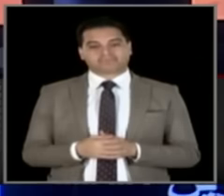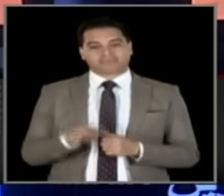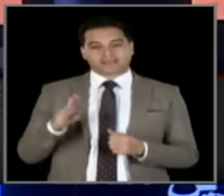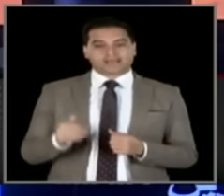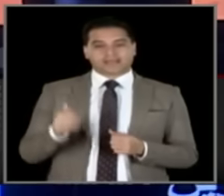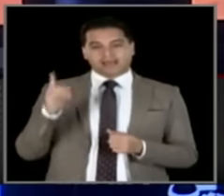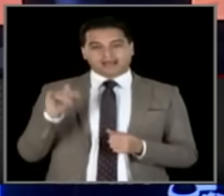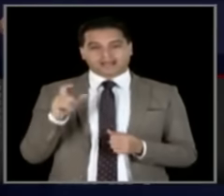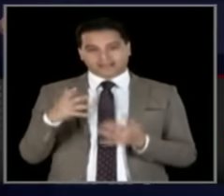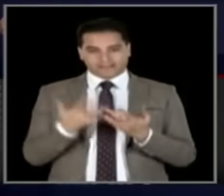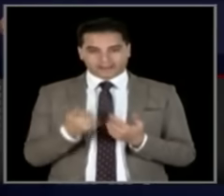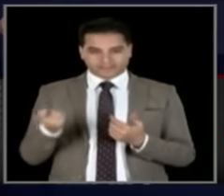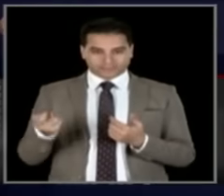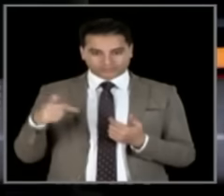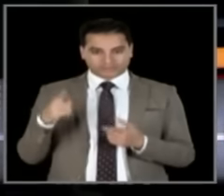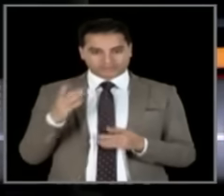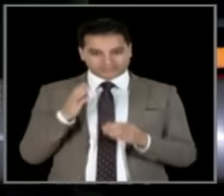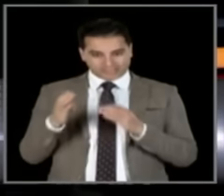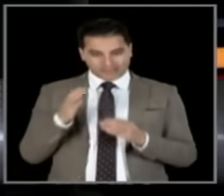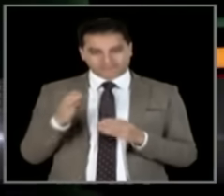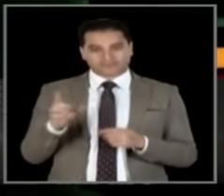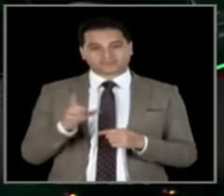كارن 65. إجابة صحيحة.